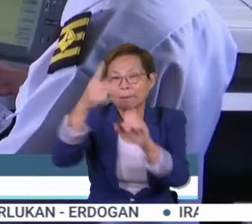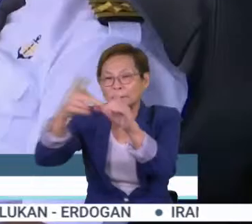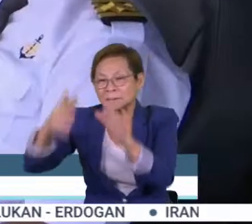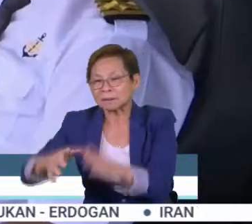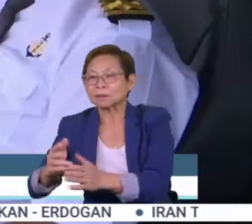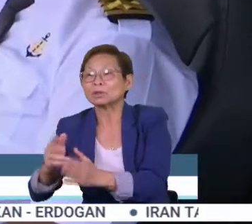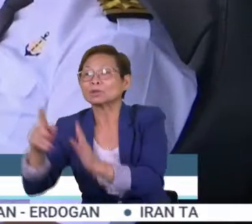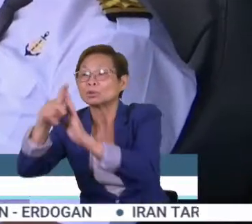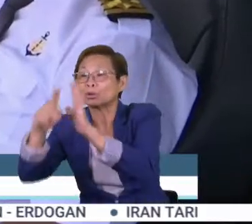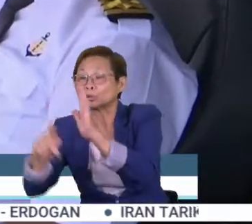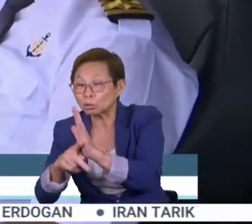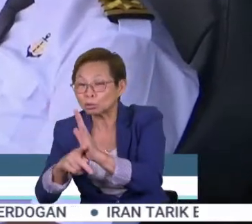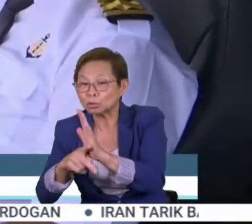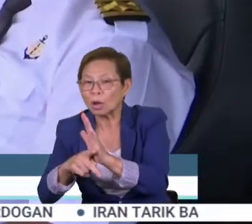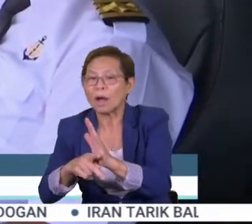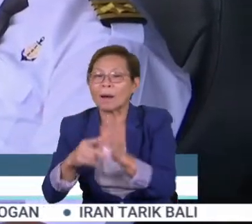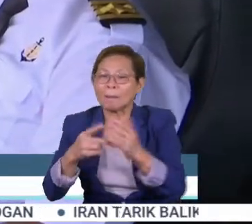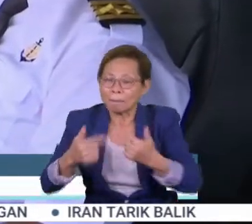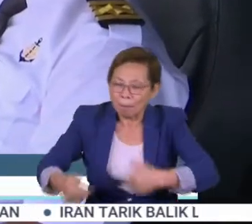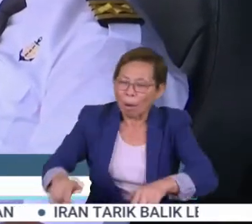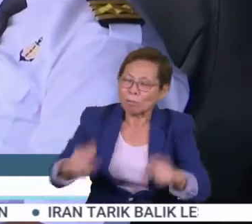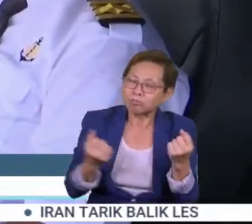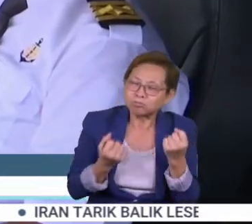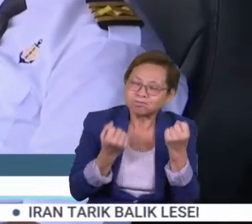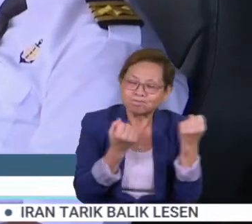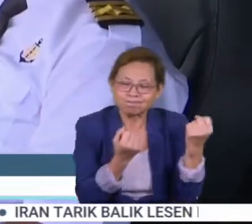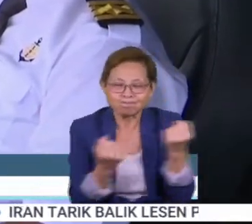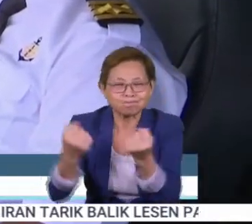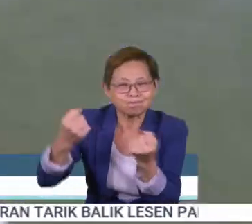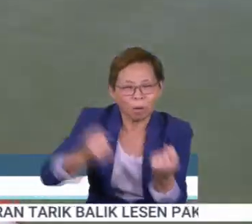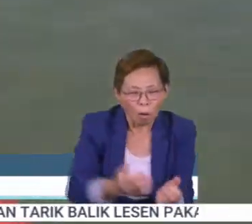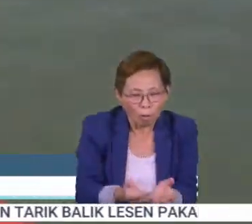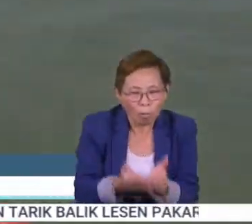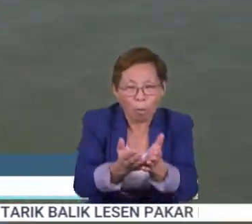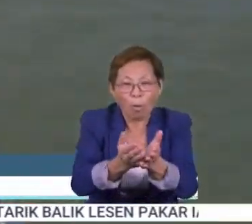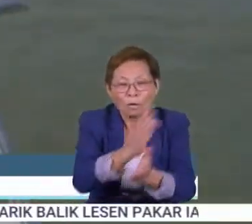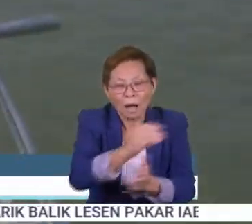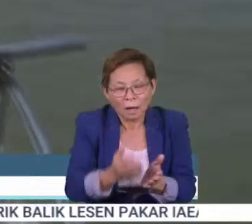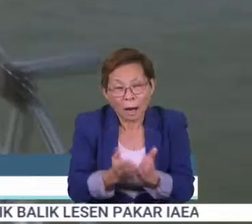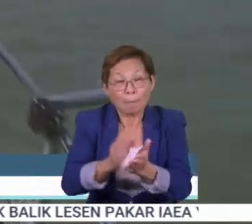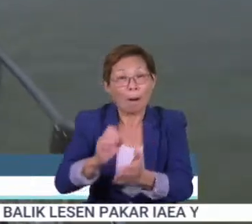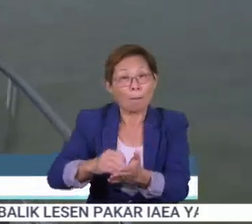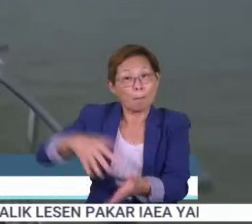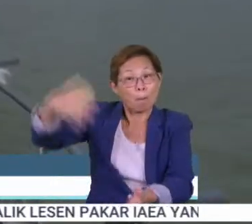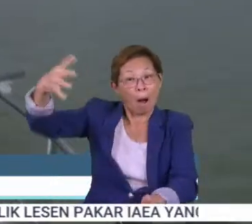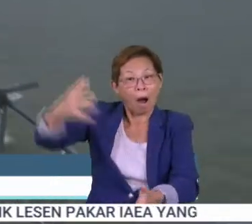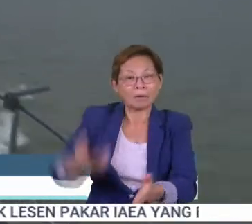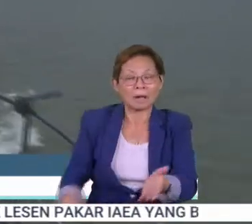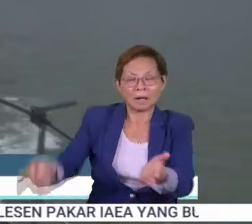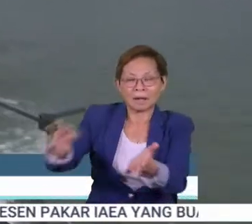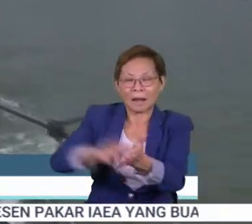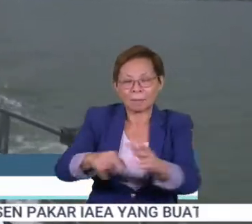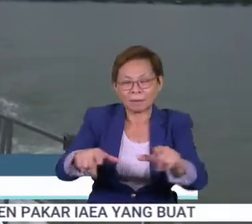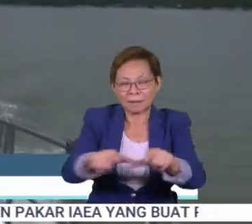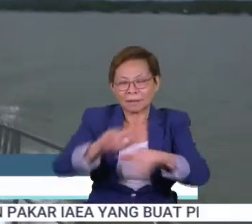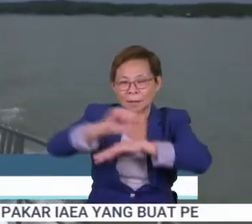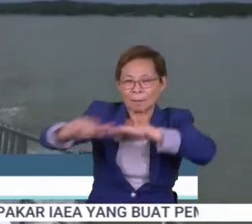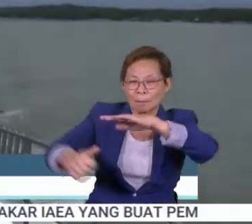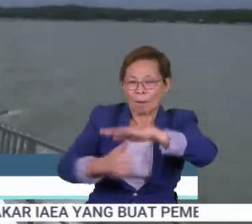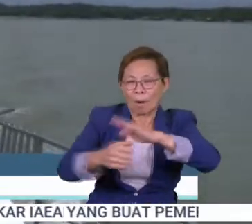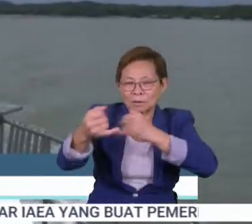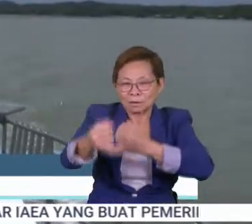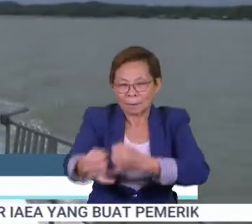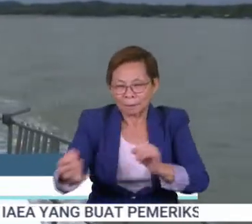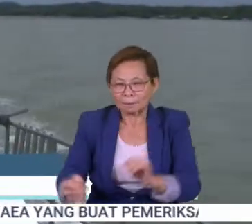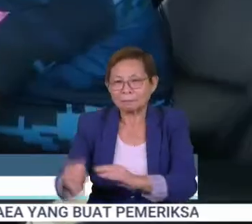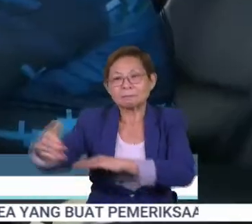peserta khusus berpeluang memandu bot dan kapal mewah di bawah 500 GT dan mendaftar lesen di bawah